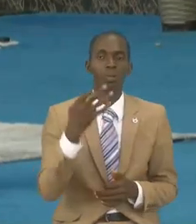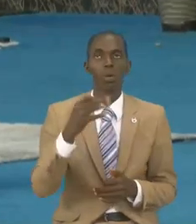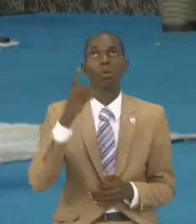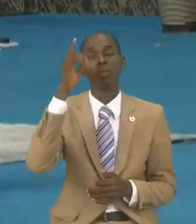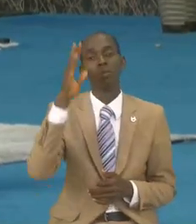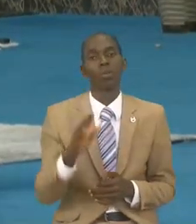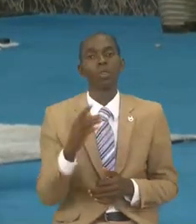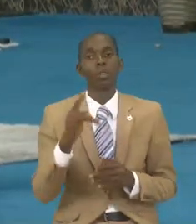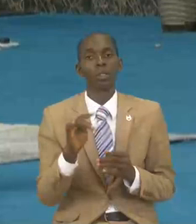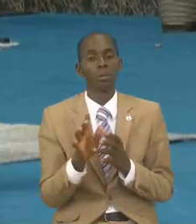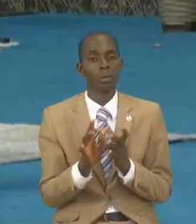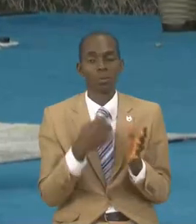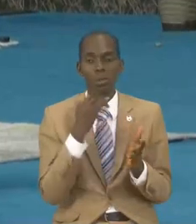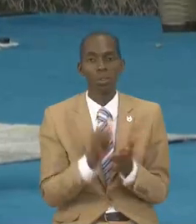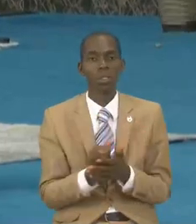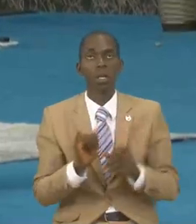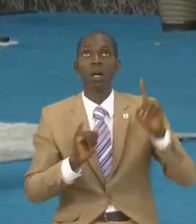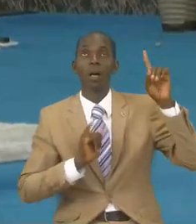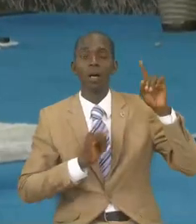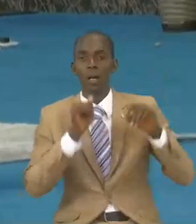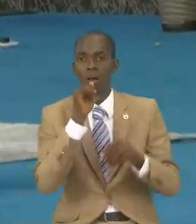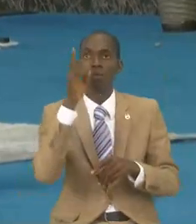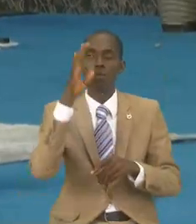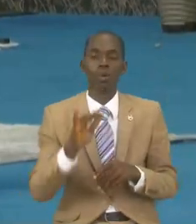qui dit « Je suis Dieu et je ne change pas ».